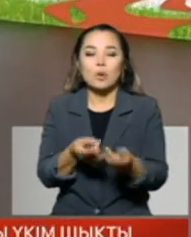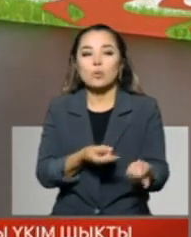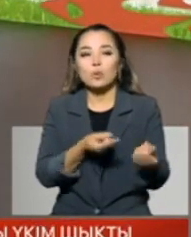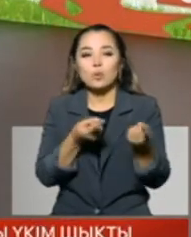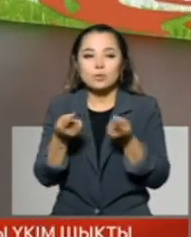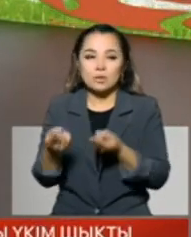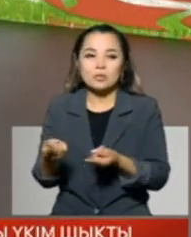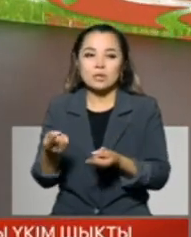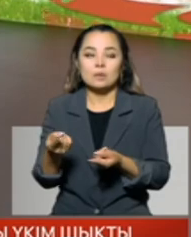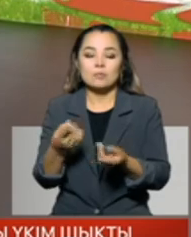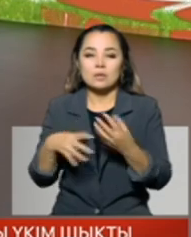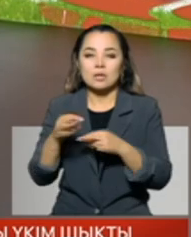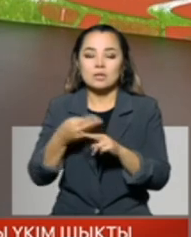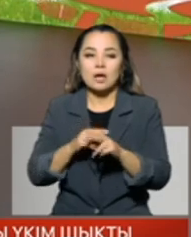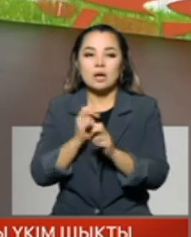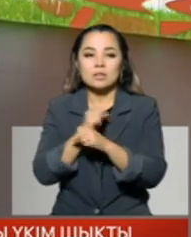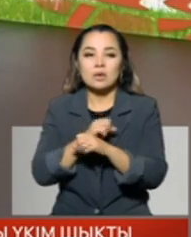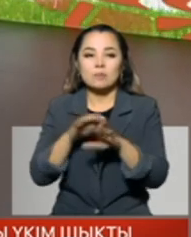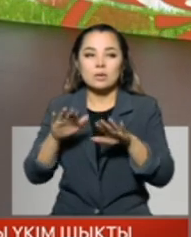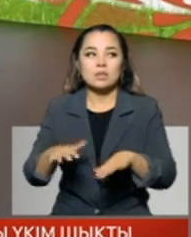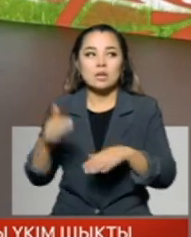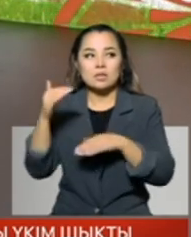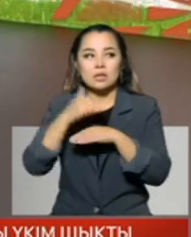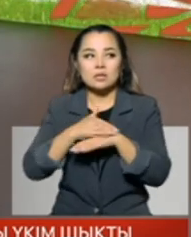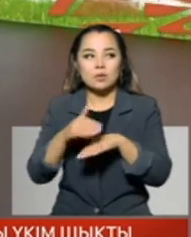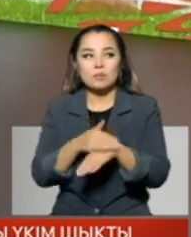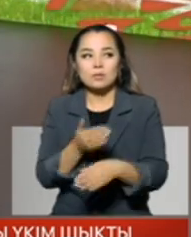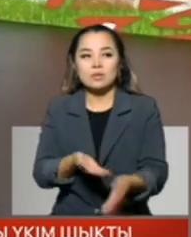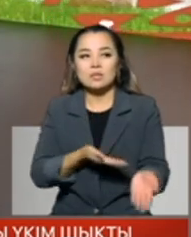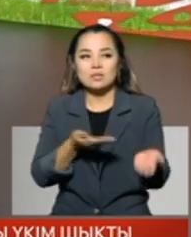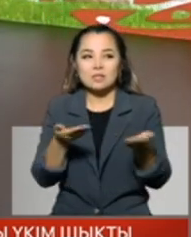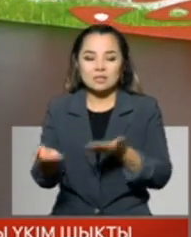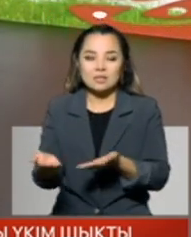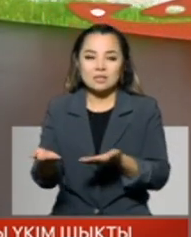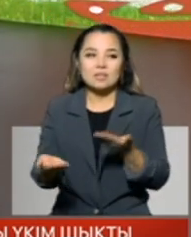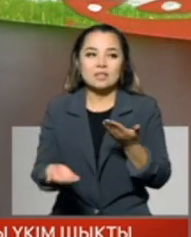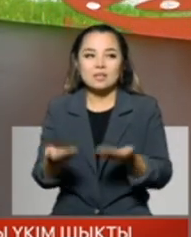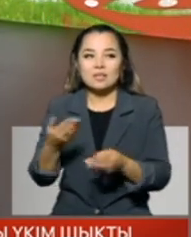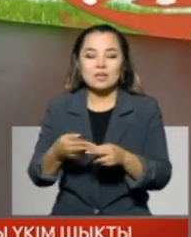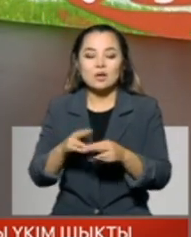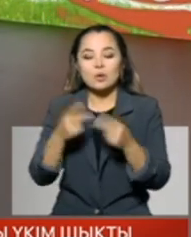көшпенде, бірлік керуеннің кешіне келіңіздер. Эфир, мендегі ақпарат осы.